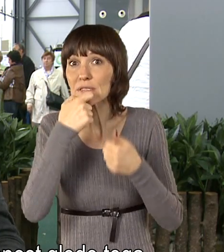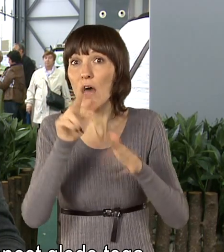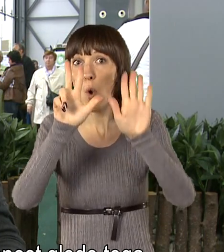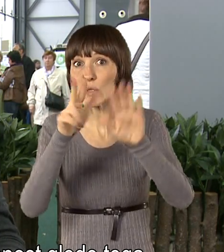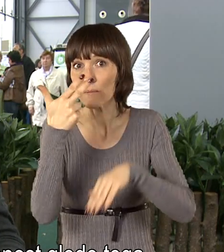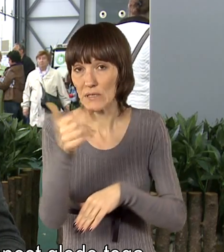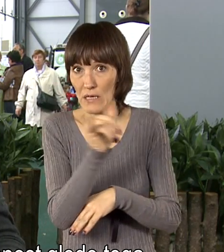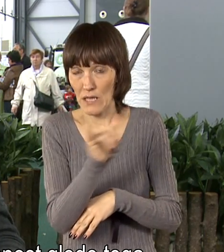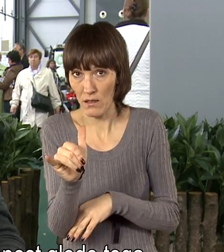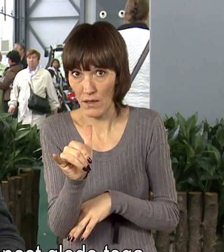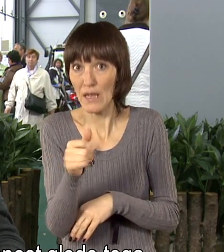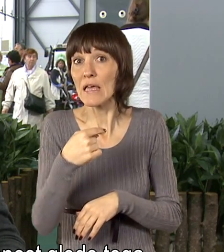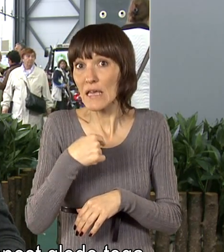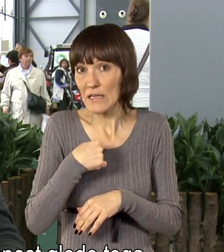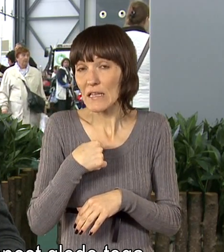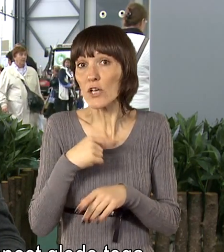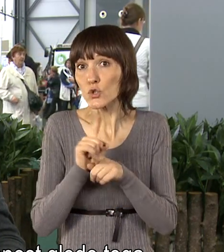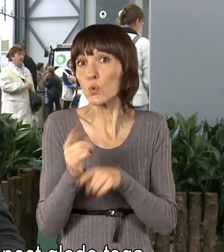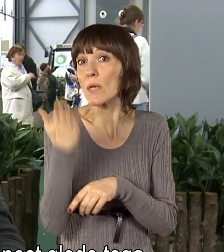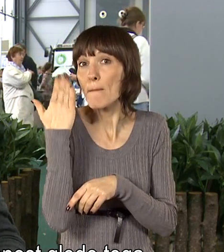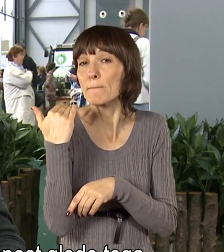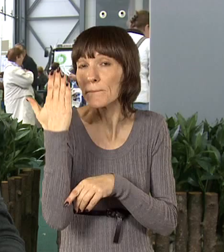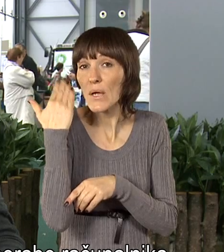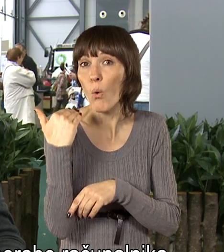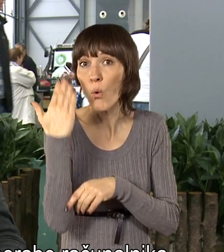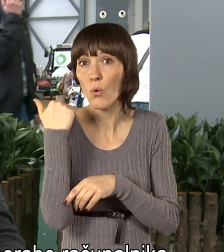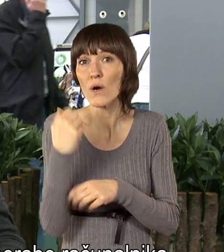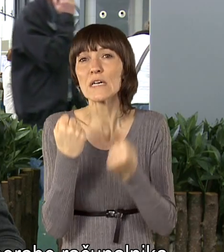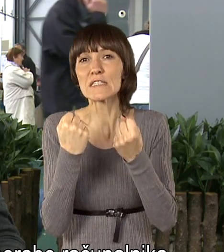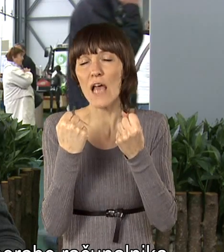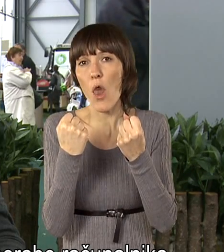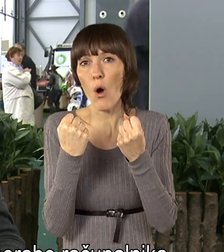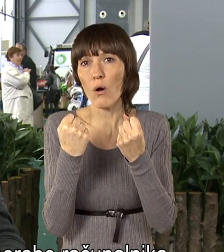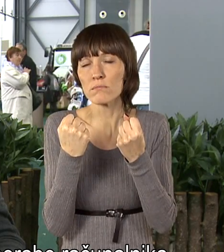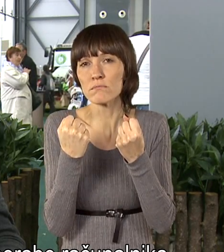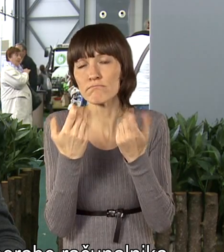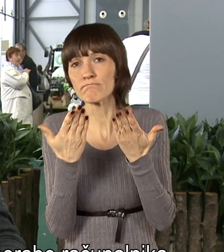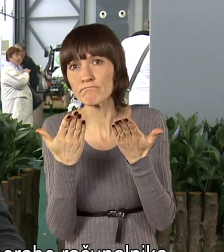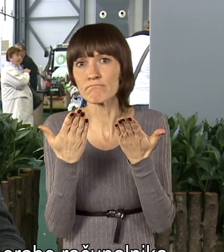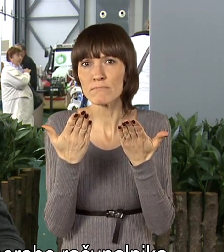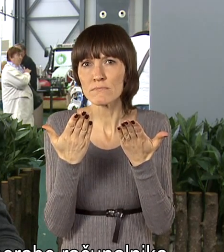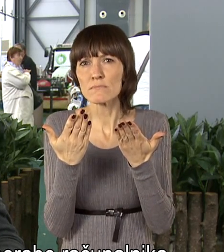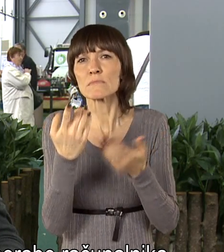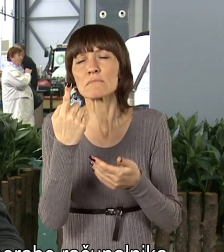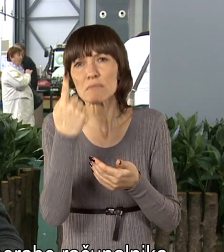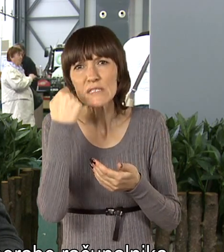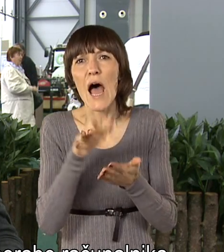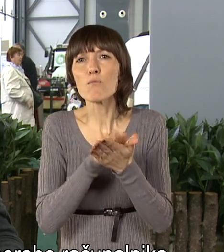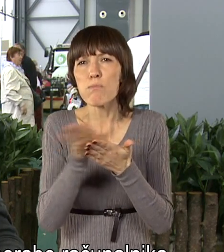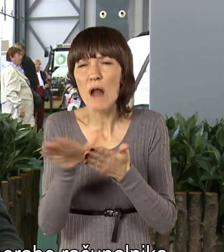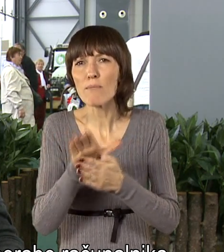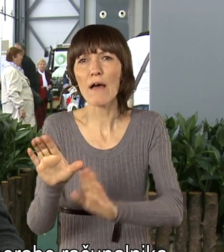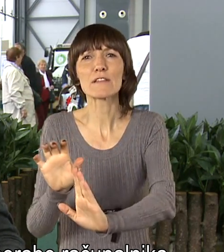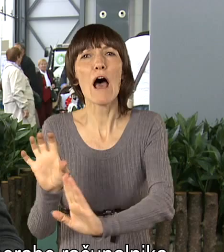malo posebnost glede tega. In je res tudi, da jaz sem bil tehnično zelo domač, no, v smislu uporabljal